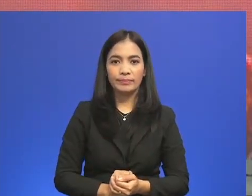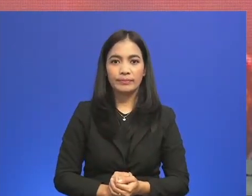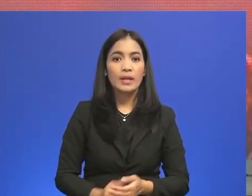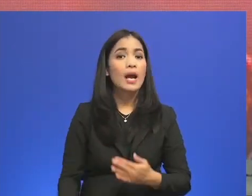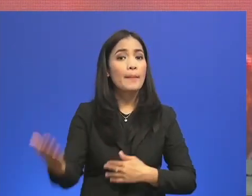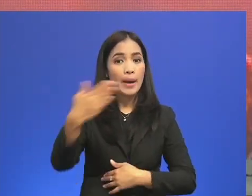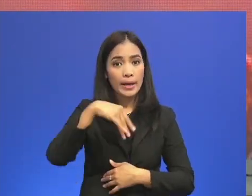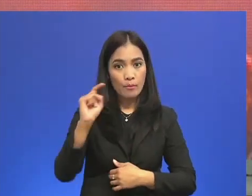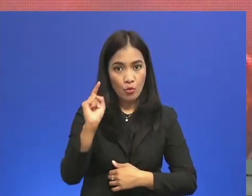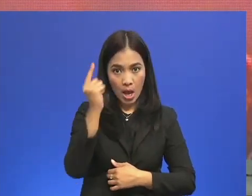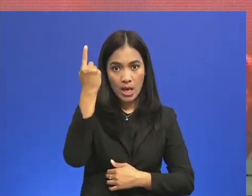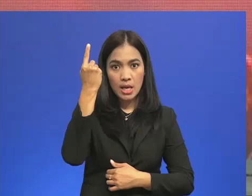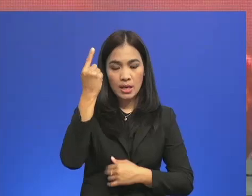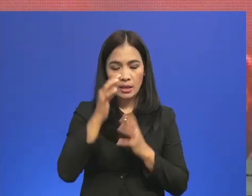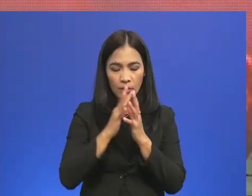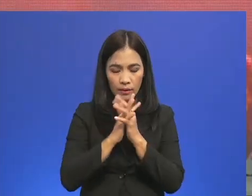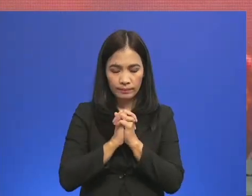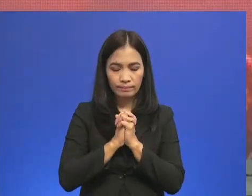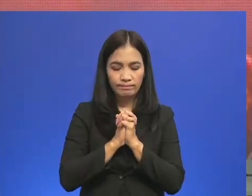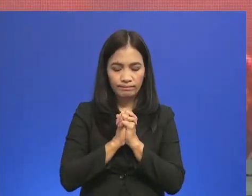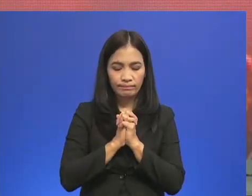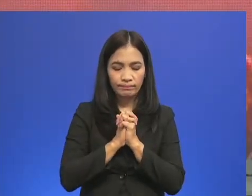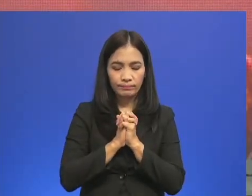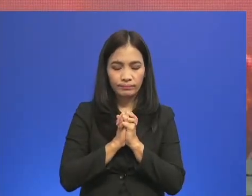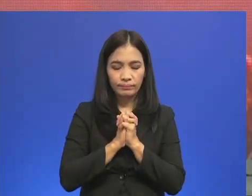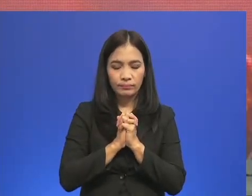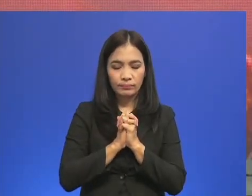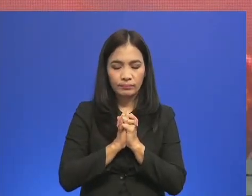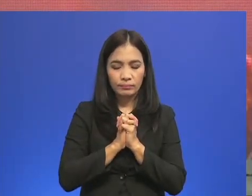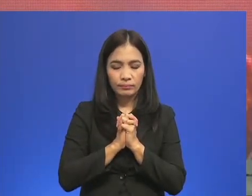Mari kita mulai dengan doa. Mari kita berdoa.